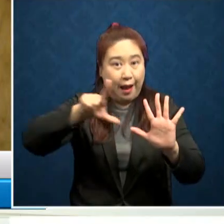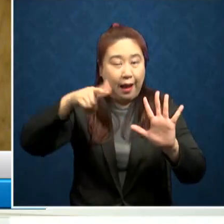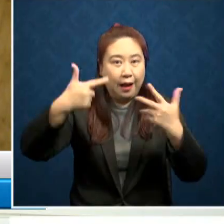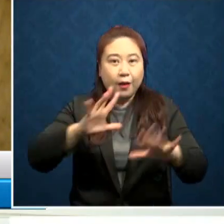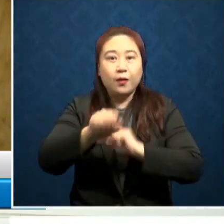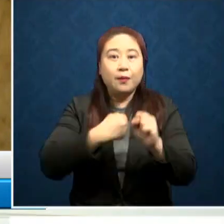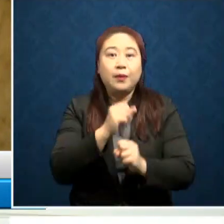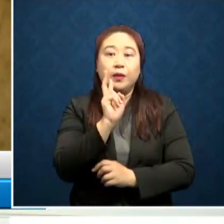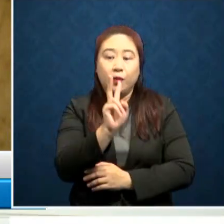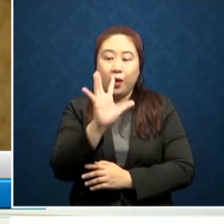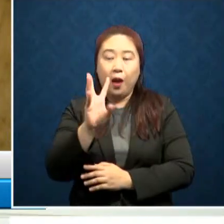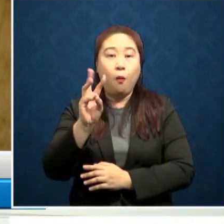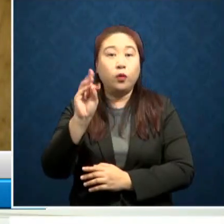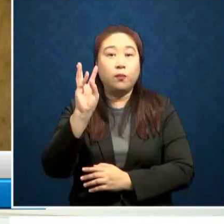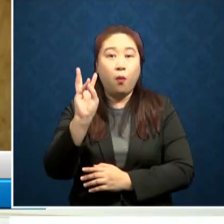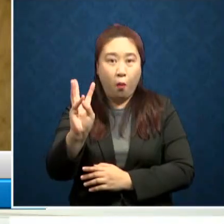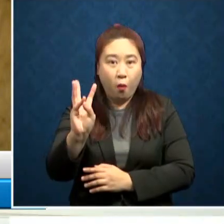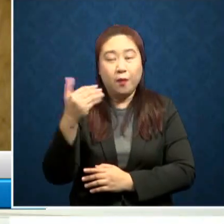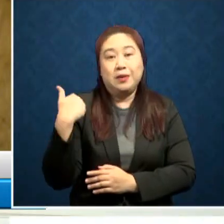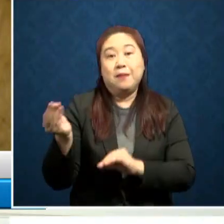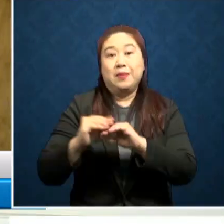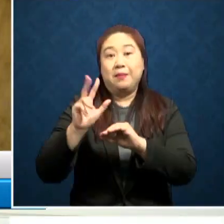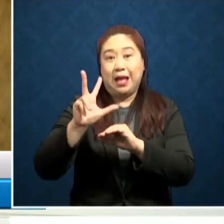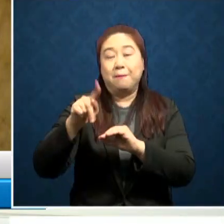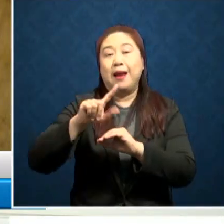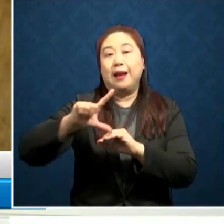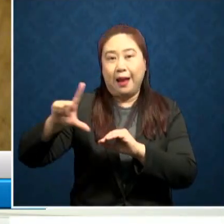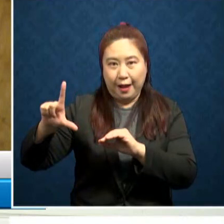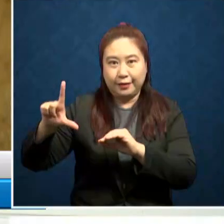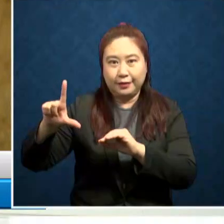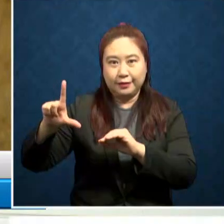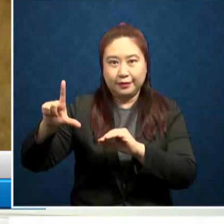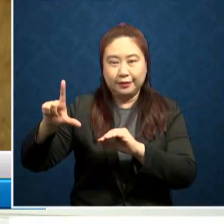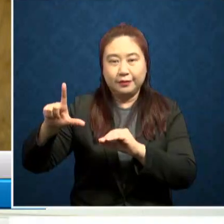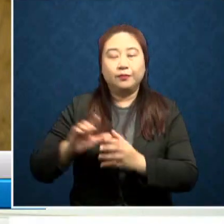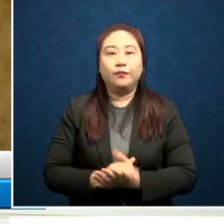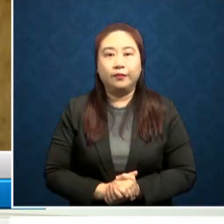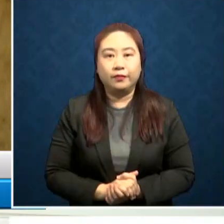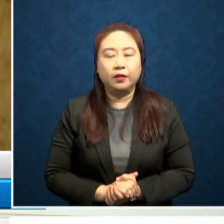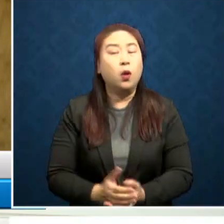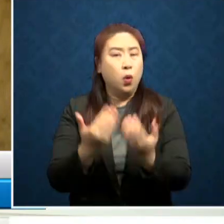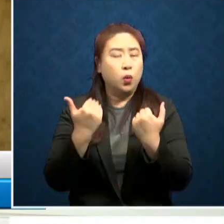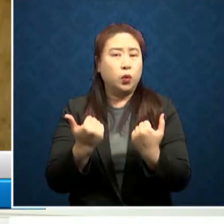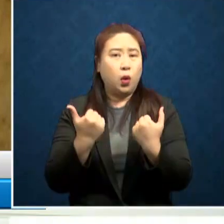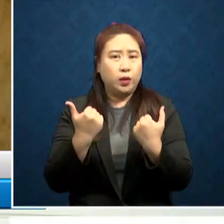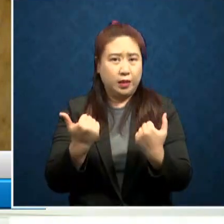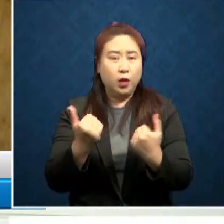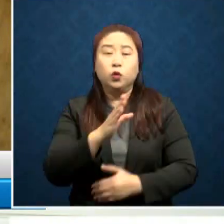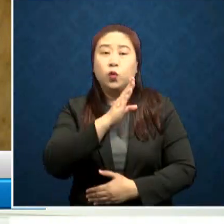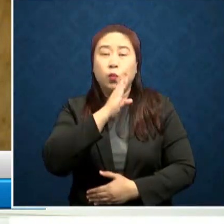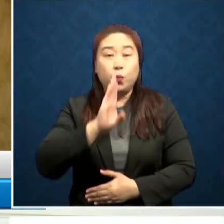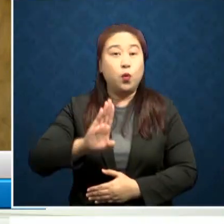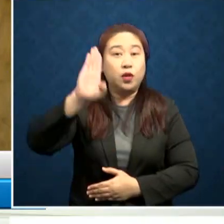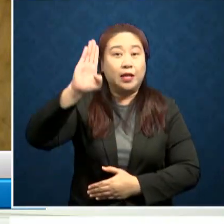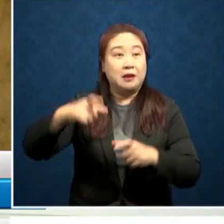ปี2566เราออกอีก 3,000ล้านบาทแต่เป็นGreen Bond for Green SMEเพราะฉะนั้นถ้าคนตัวใหญ่สามารถ